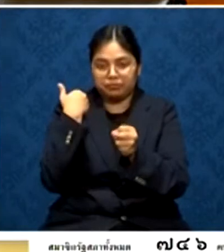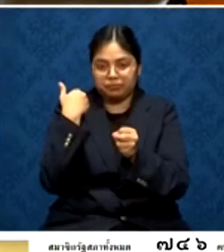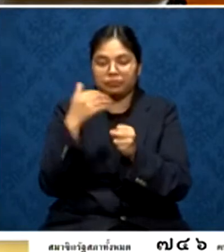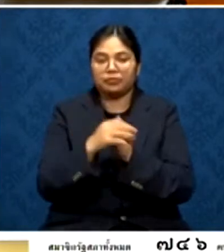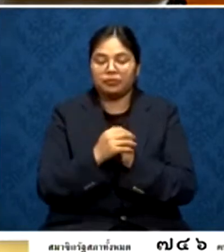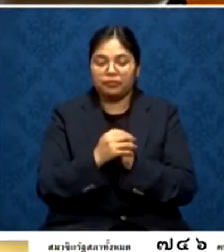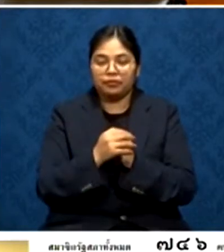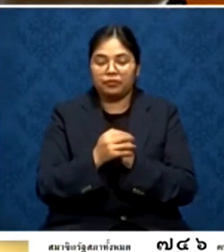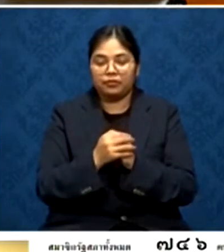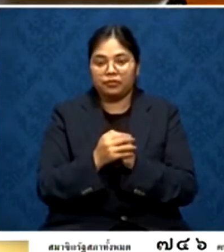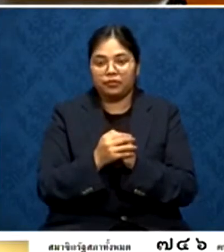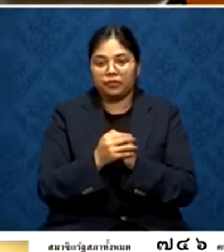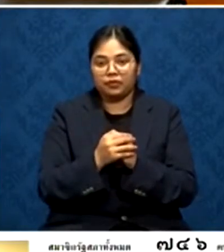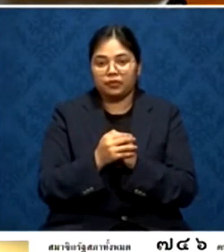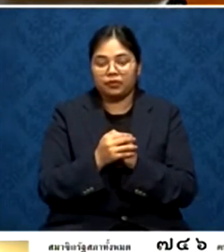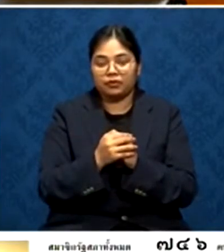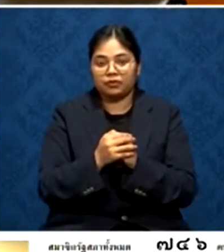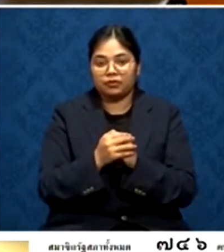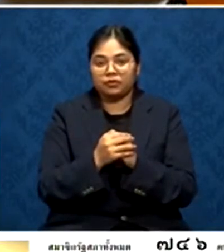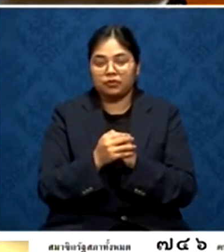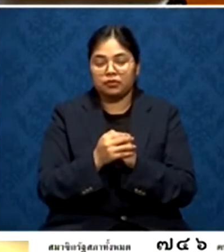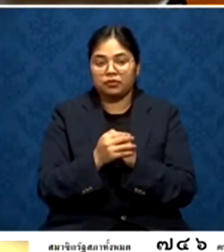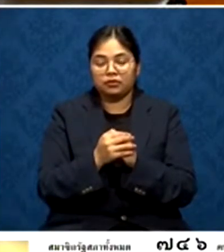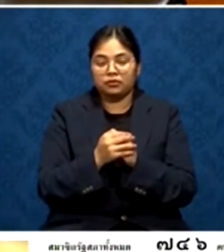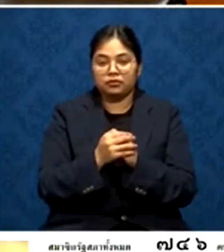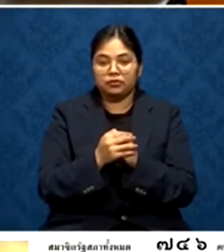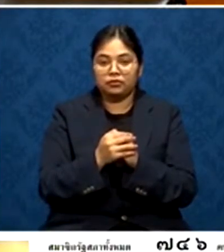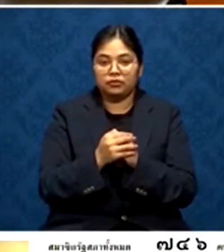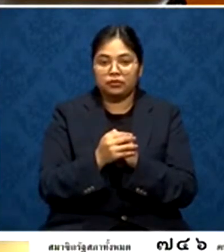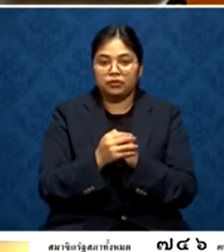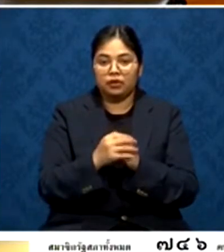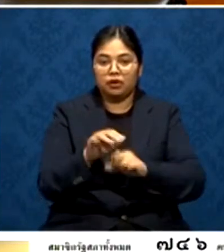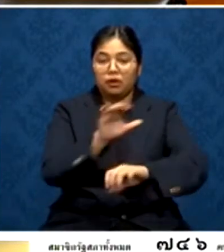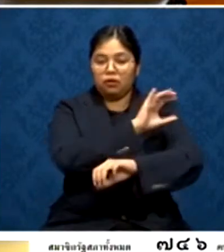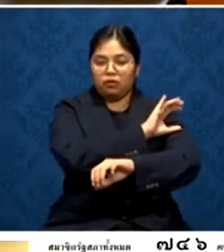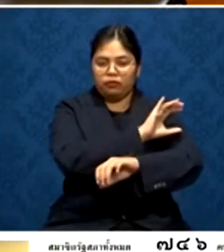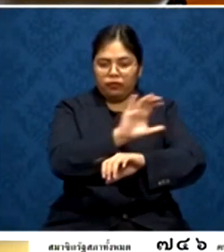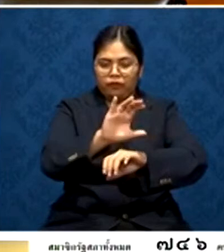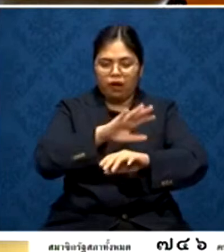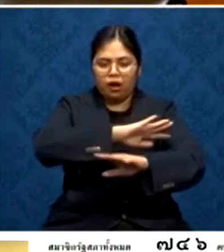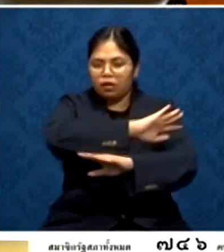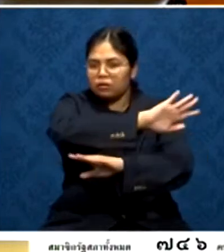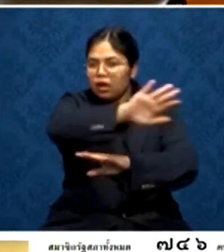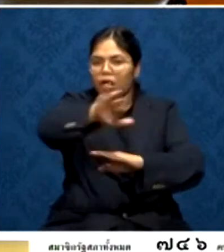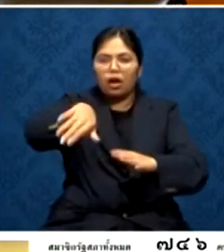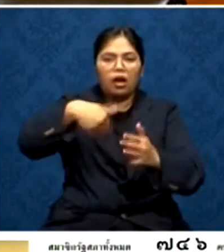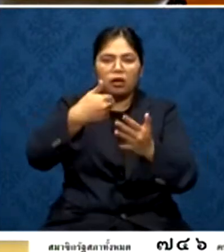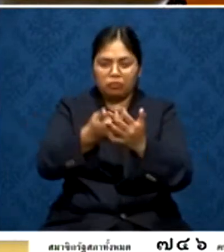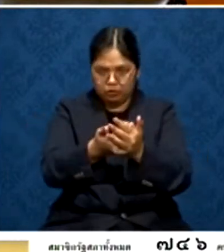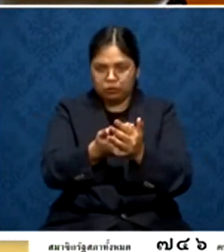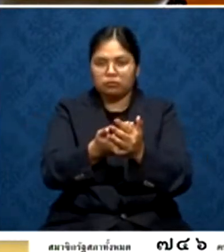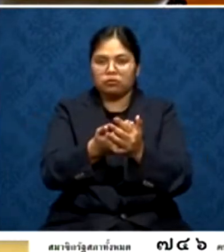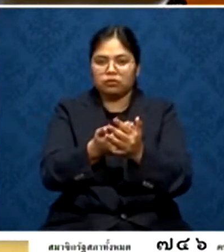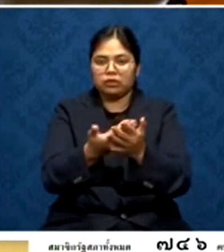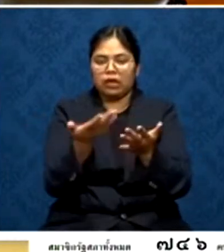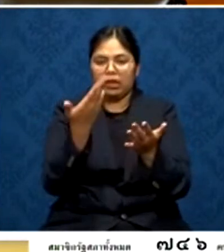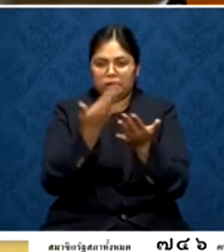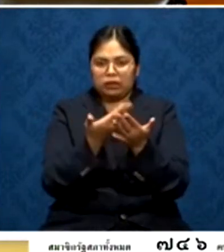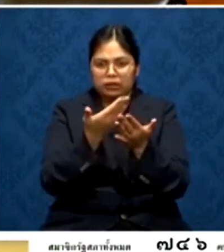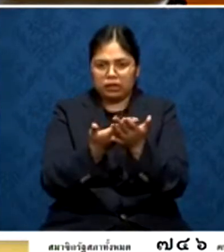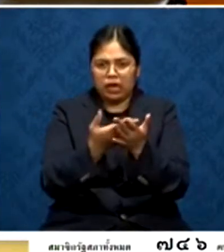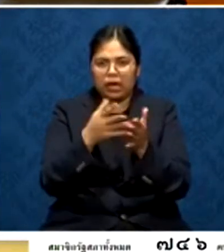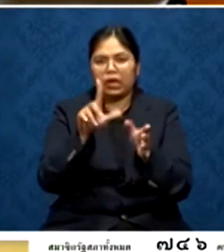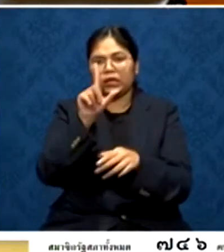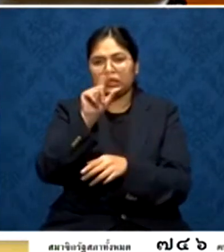ดังนั้นการจะทำให้รถไฟฟ้าทุกเส้นทางเก็บค่าโดยสาร20บาทตลอดส